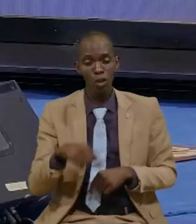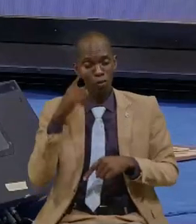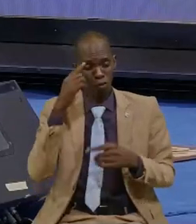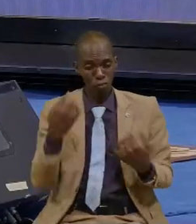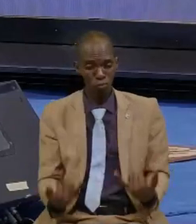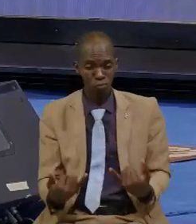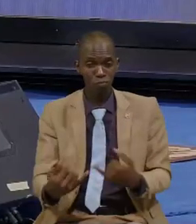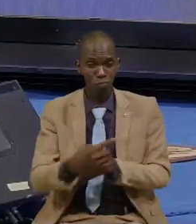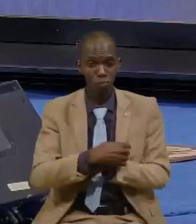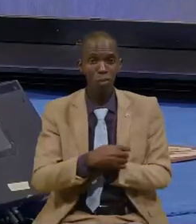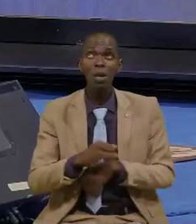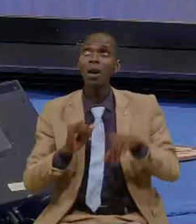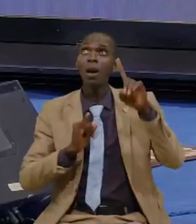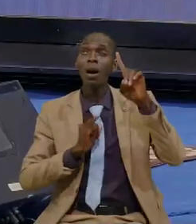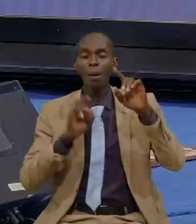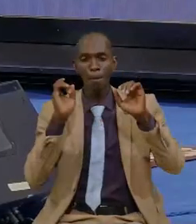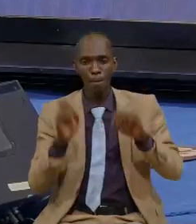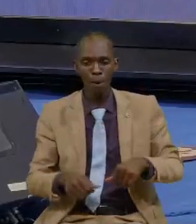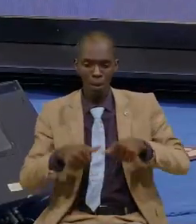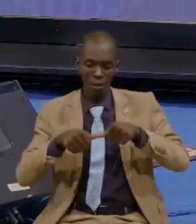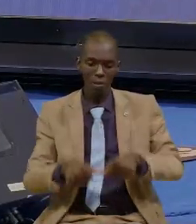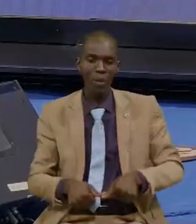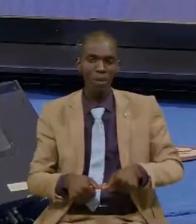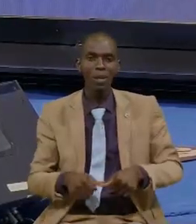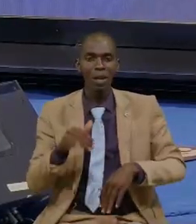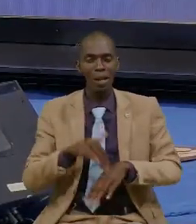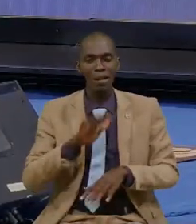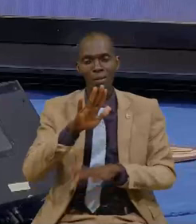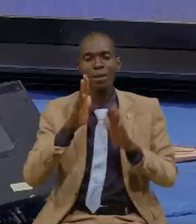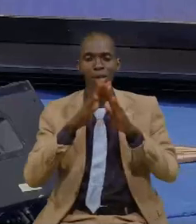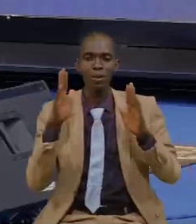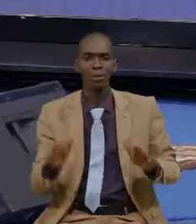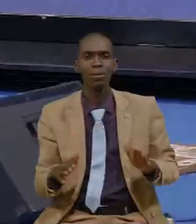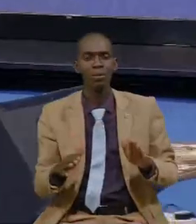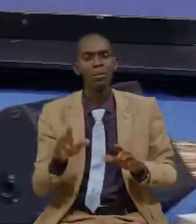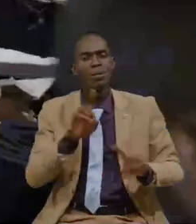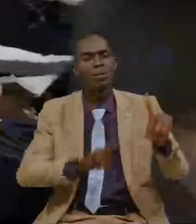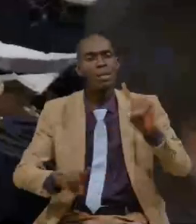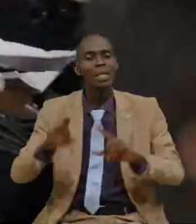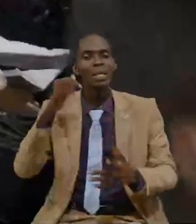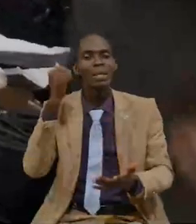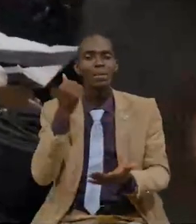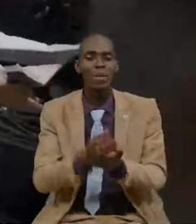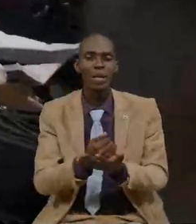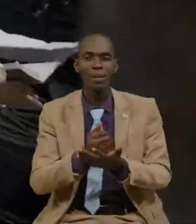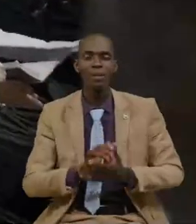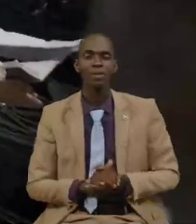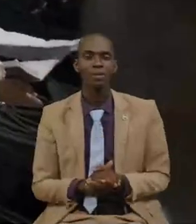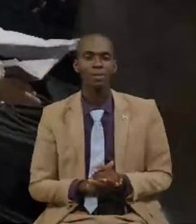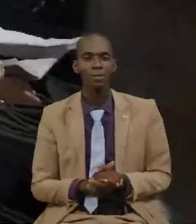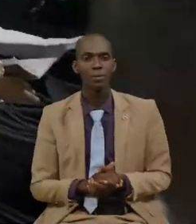à toi de descendre, car il faut que je demeure aujourd'hui dans ta maison. Quelqu'un